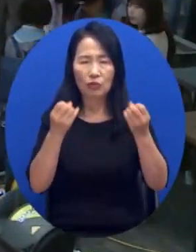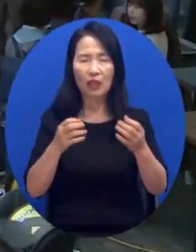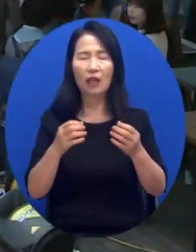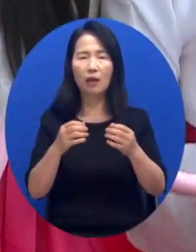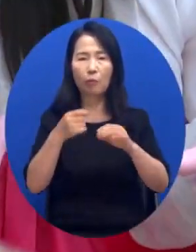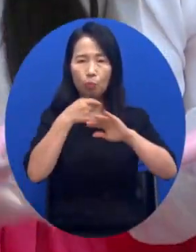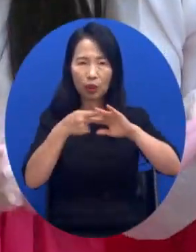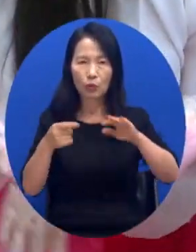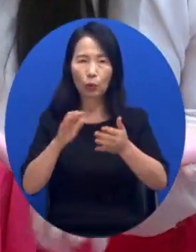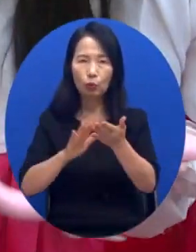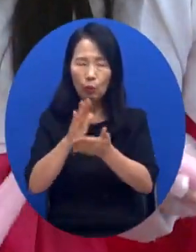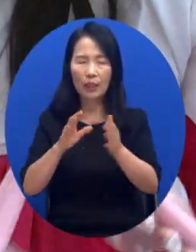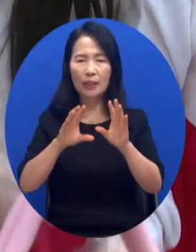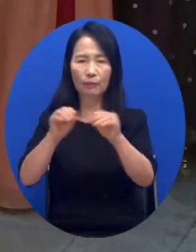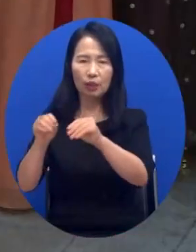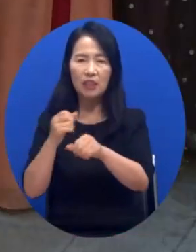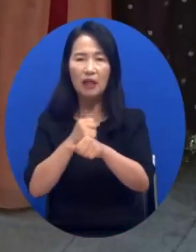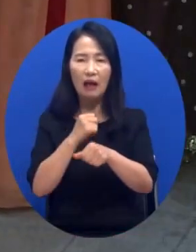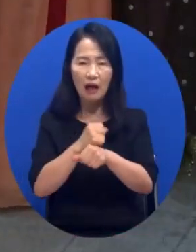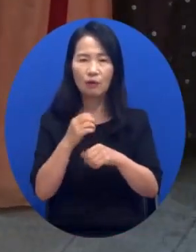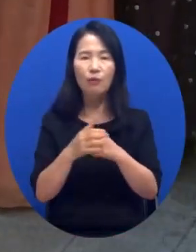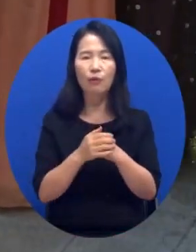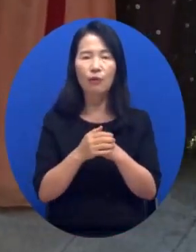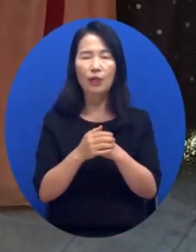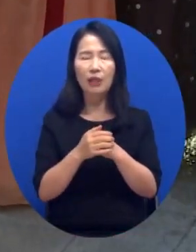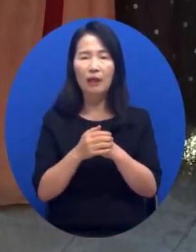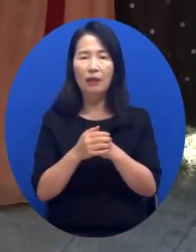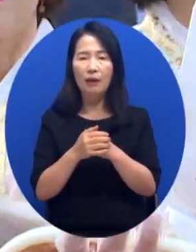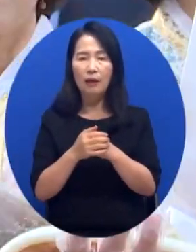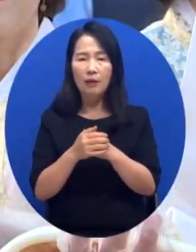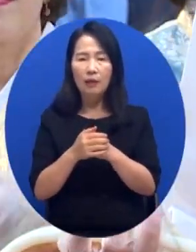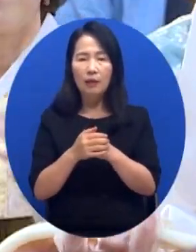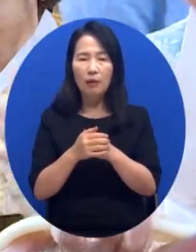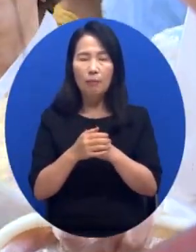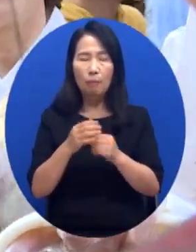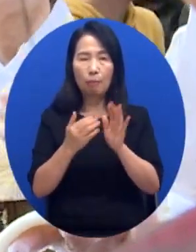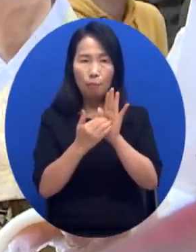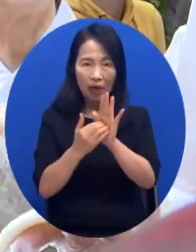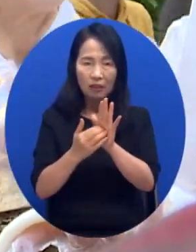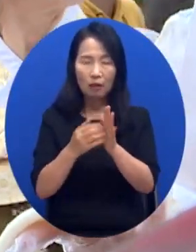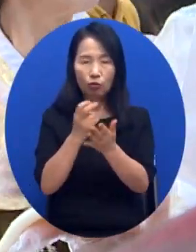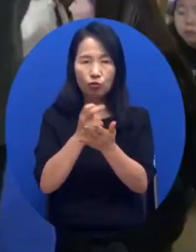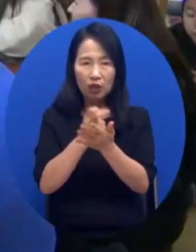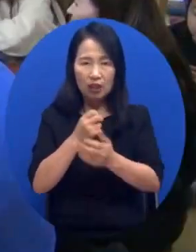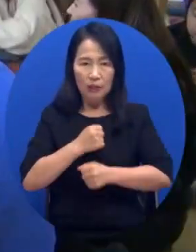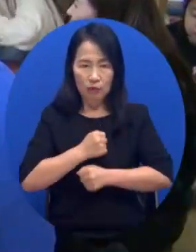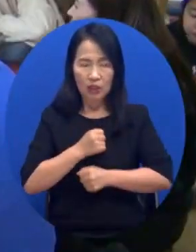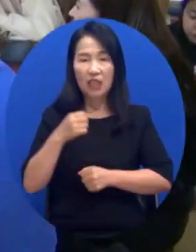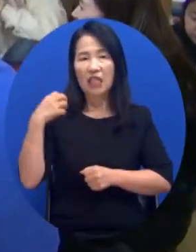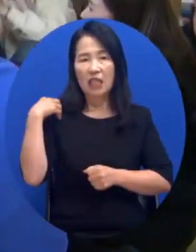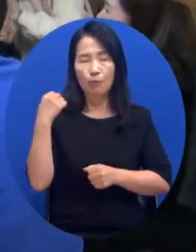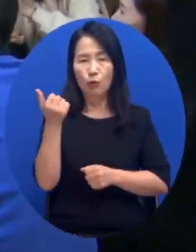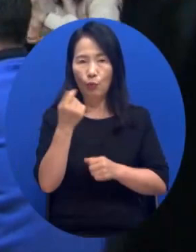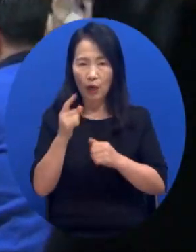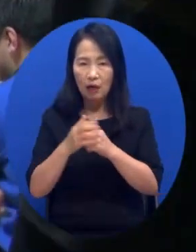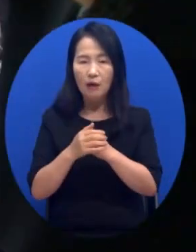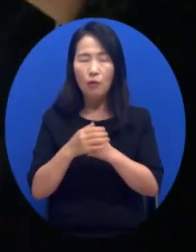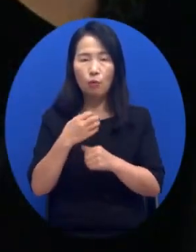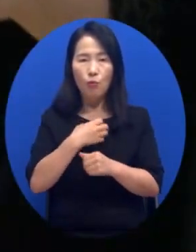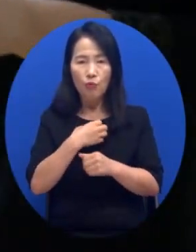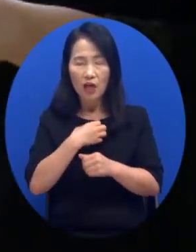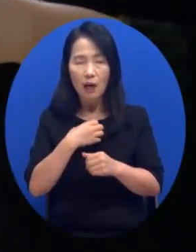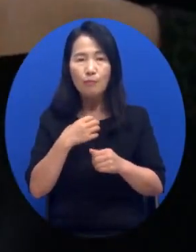금지하고 다중 이용 시설 방역 수칙 준수는 의무화하기로 했습니다. 수도권은 고위험